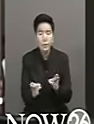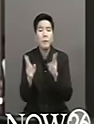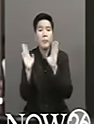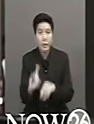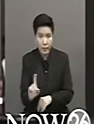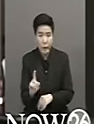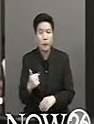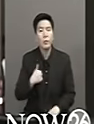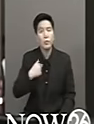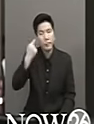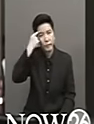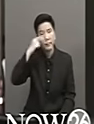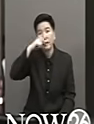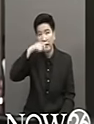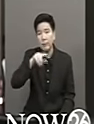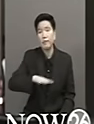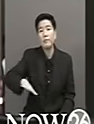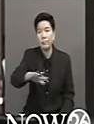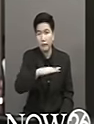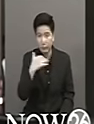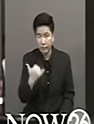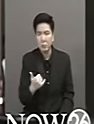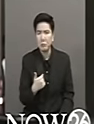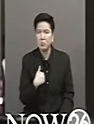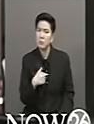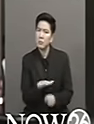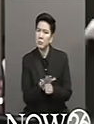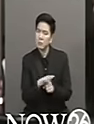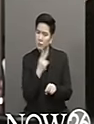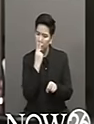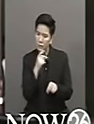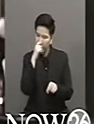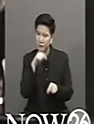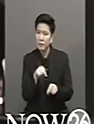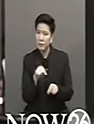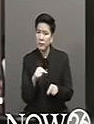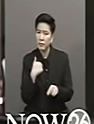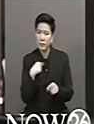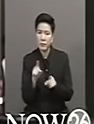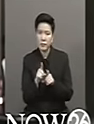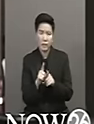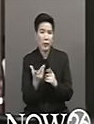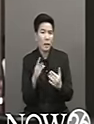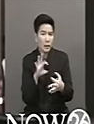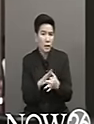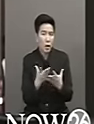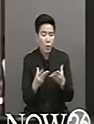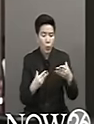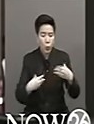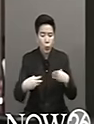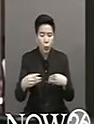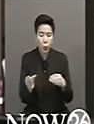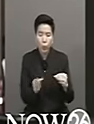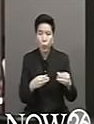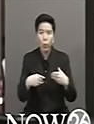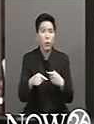นะครับซึ่งผมคิดว่าเมืองไทยเนี่ยค่อนข้างจะเอ่อมีresiliencyนะครับยืดหยุ่น